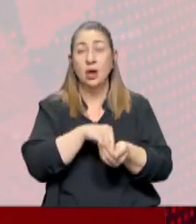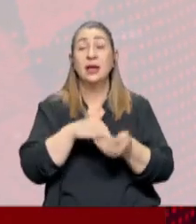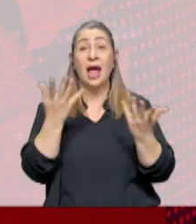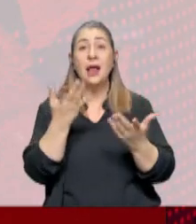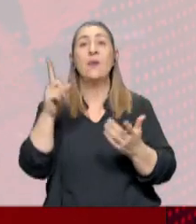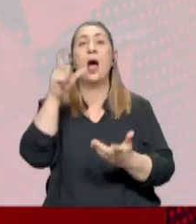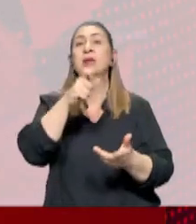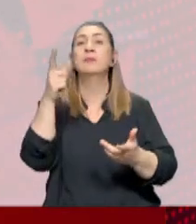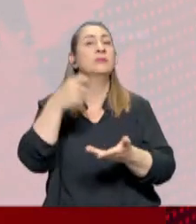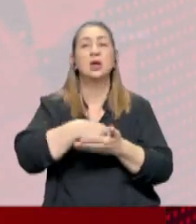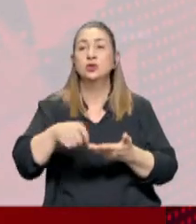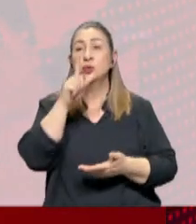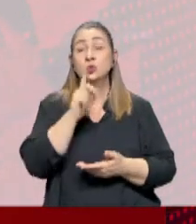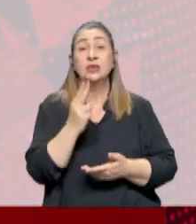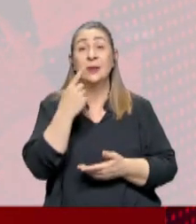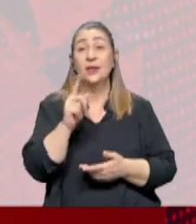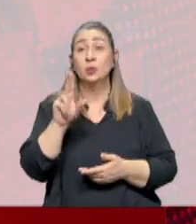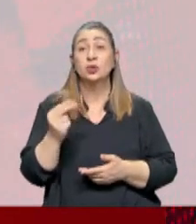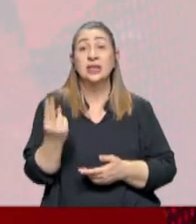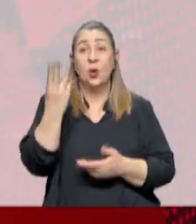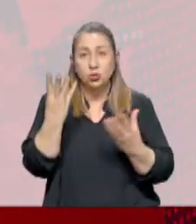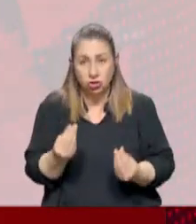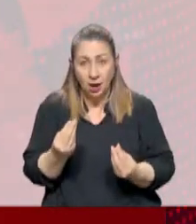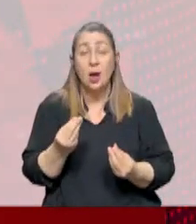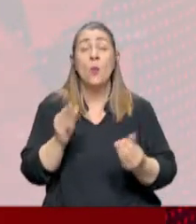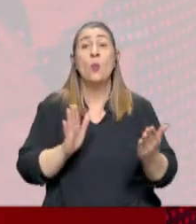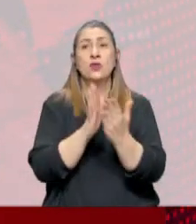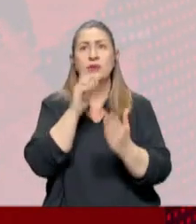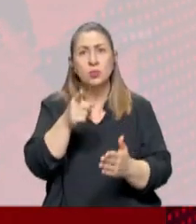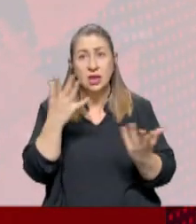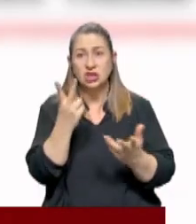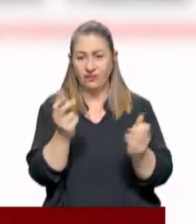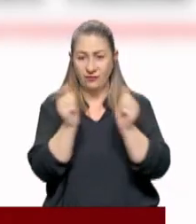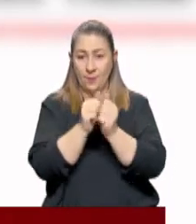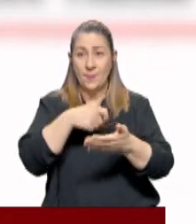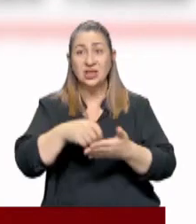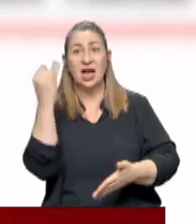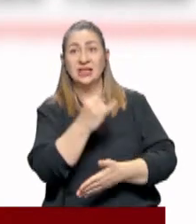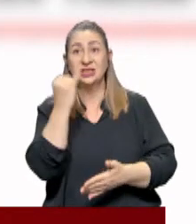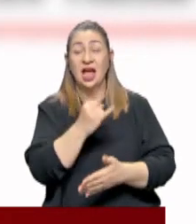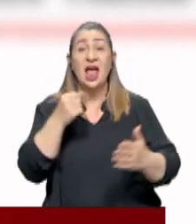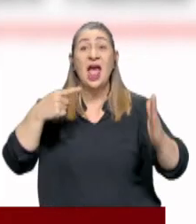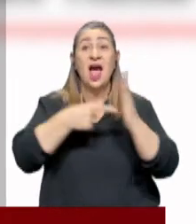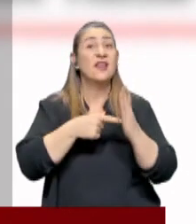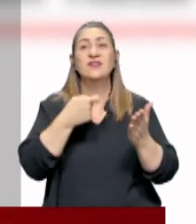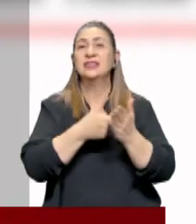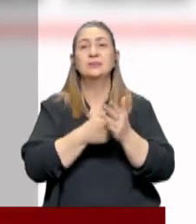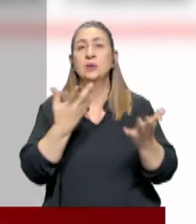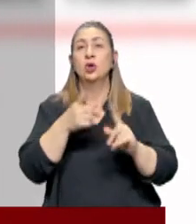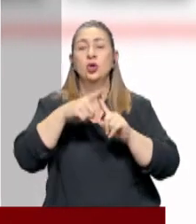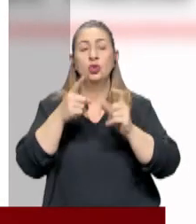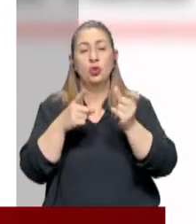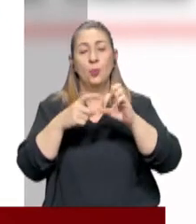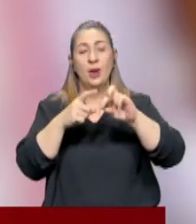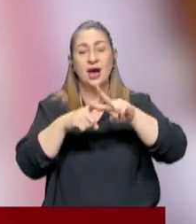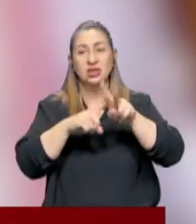Yani aylık geliri toplam 107.037 liraya çıkacak. Muhalefetin bu kez çift maaşla eleştirdiği, hedefe koyduğu isim TÜPRAŞ